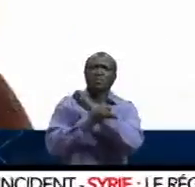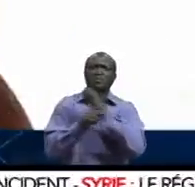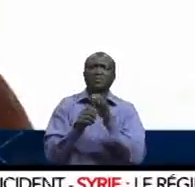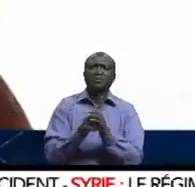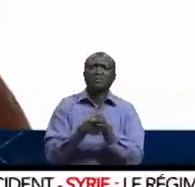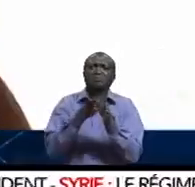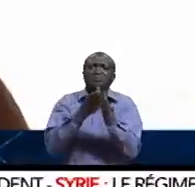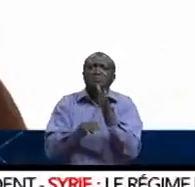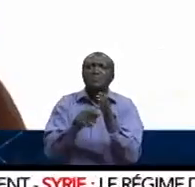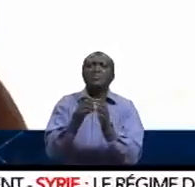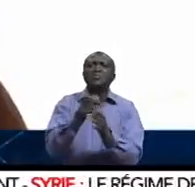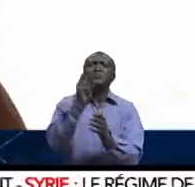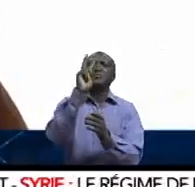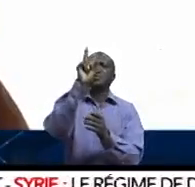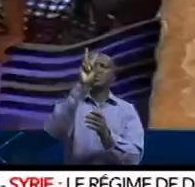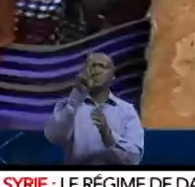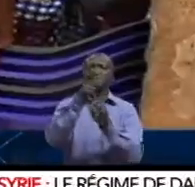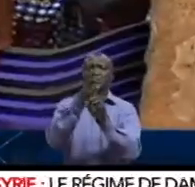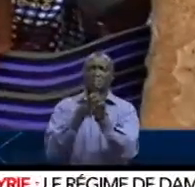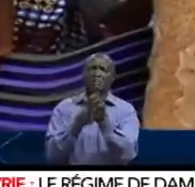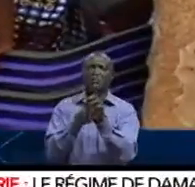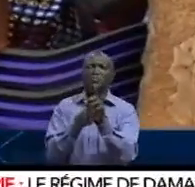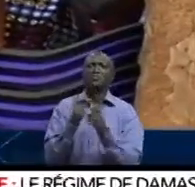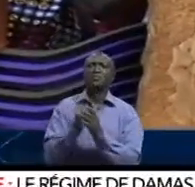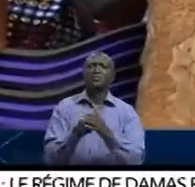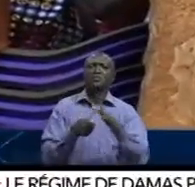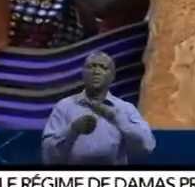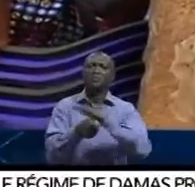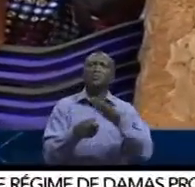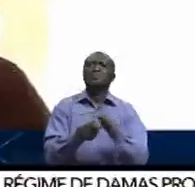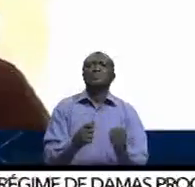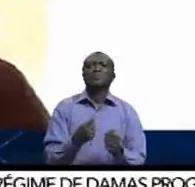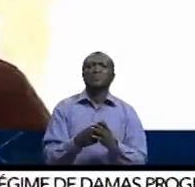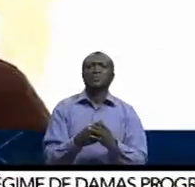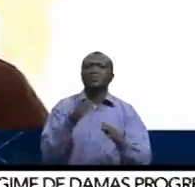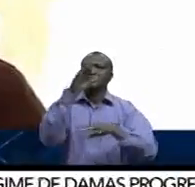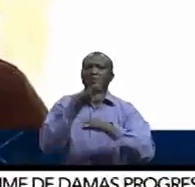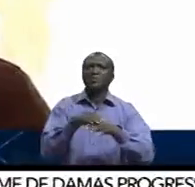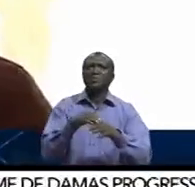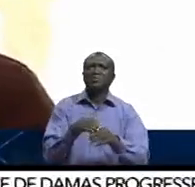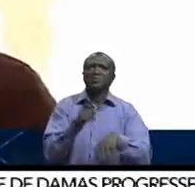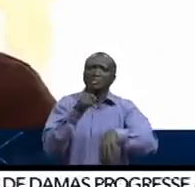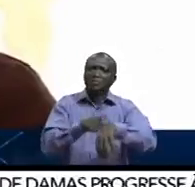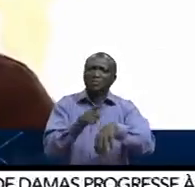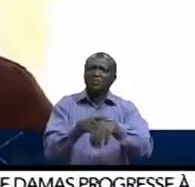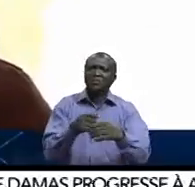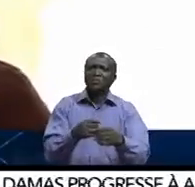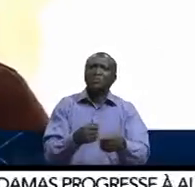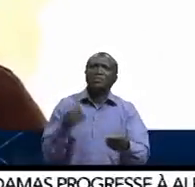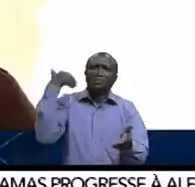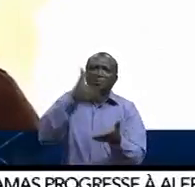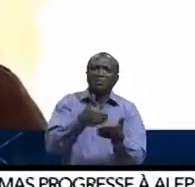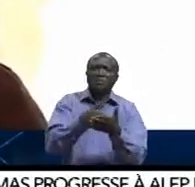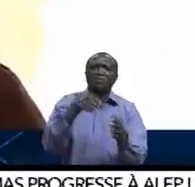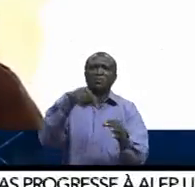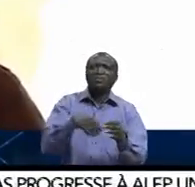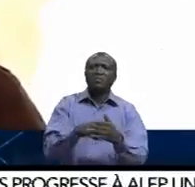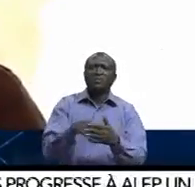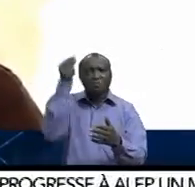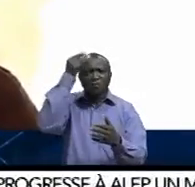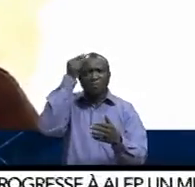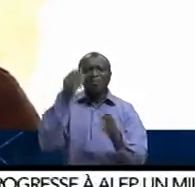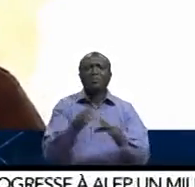situation alarmante ces citoyens interpelle l'état il est temps pour que ns nos autorités puissent prendre